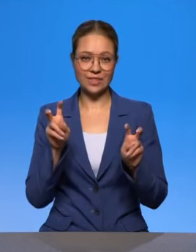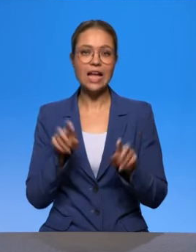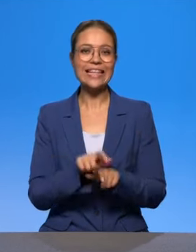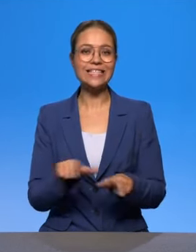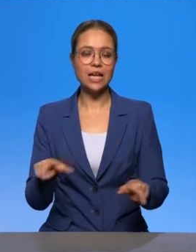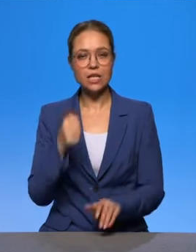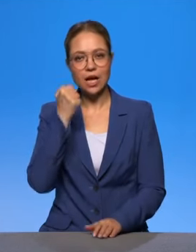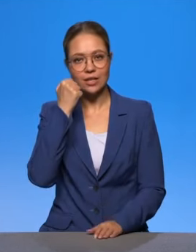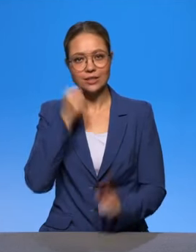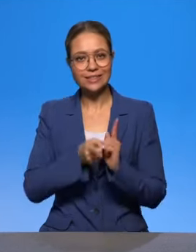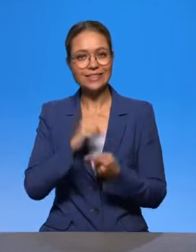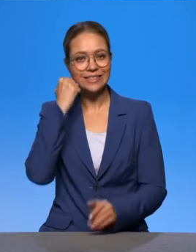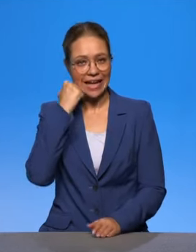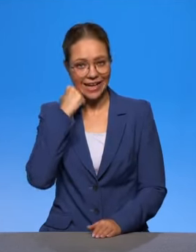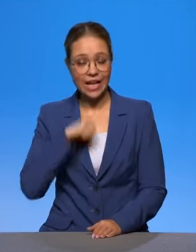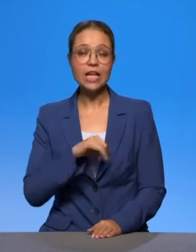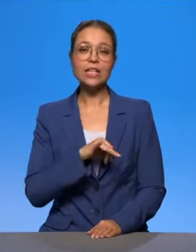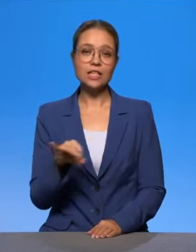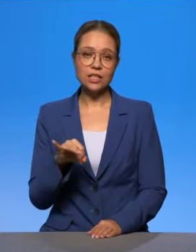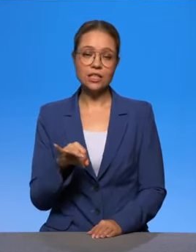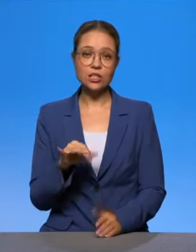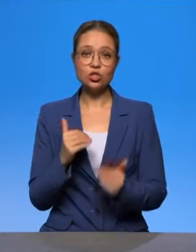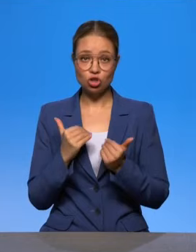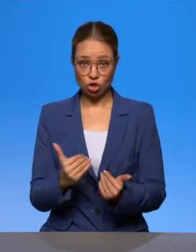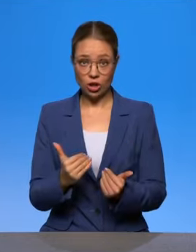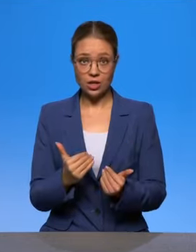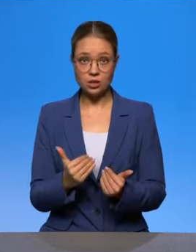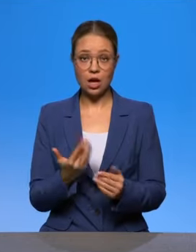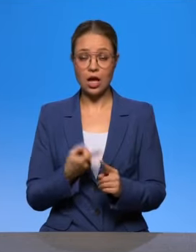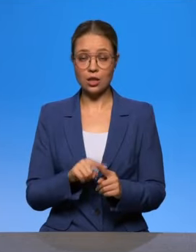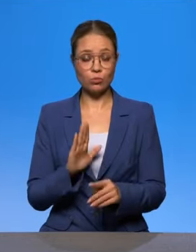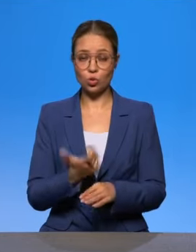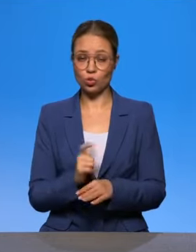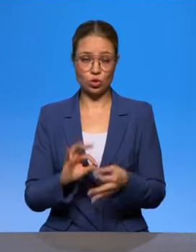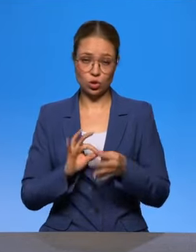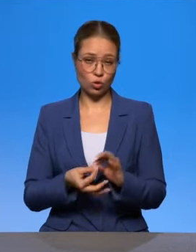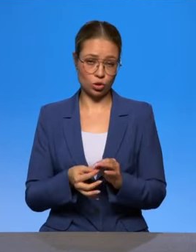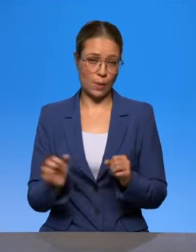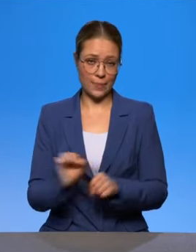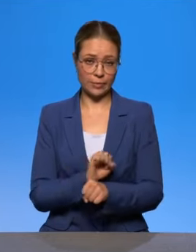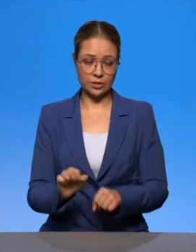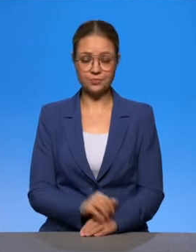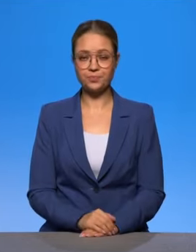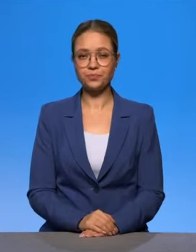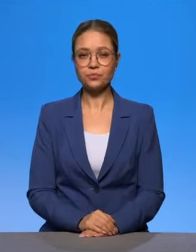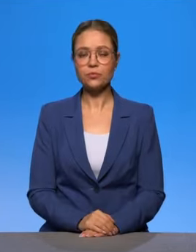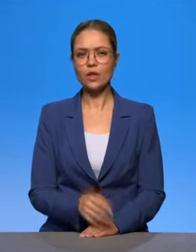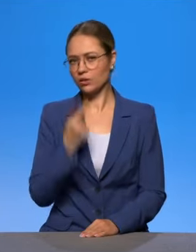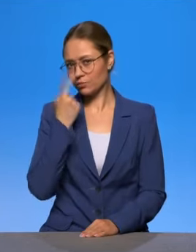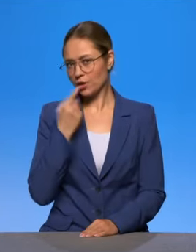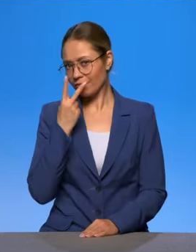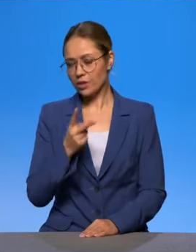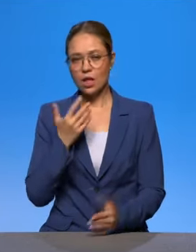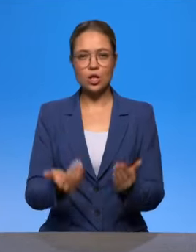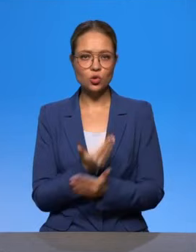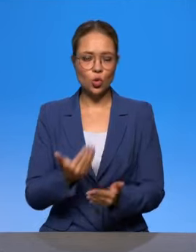вот перекос, он сейчас в кадровом смысле будет очень сложен. Видела новость, что некоторые предприятия как